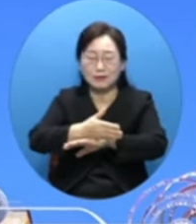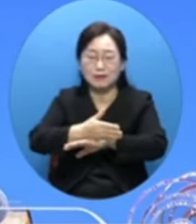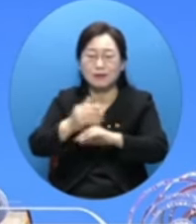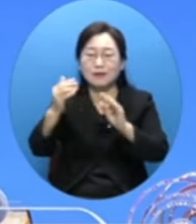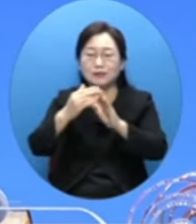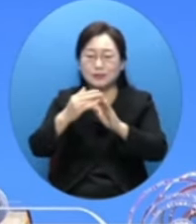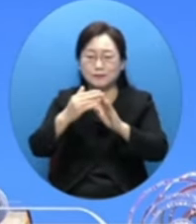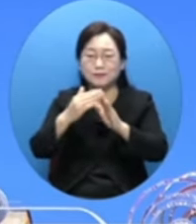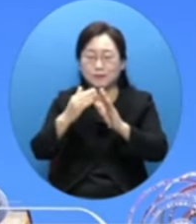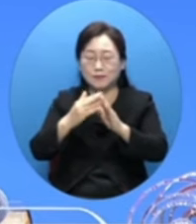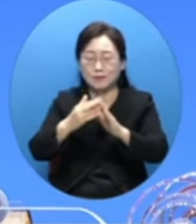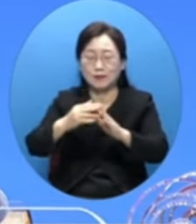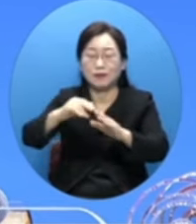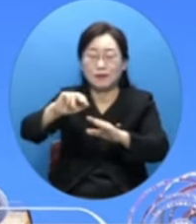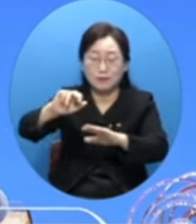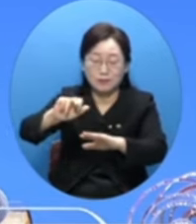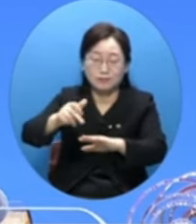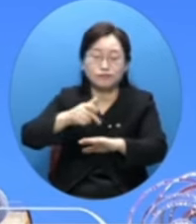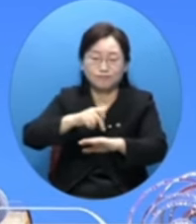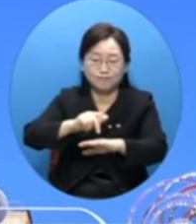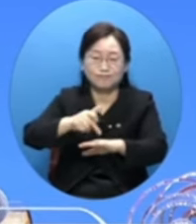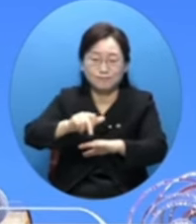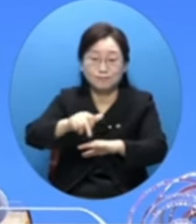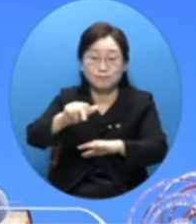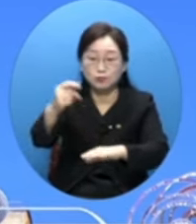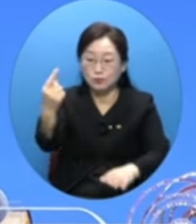집으로 절뚝거리며 돌아오시는데